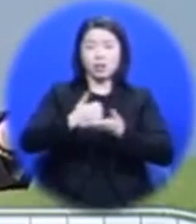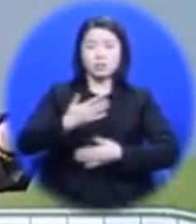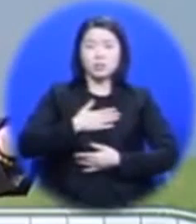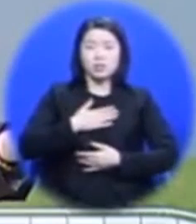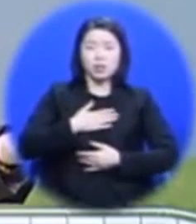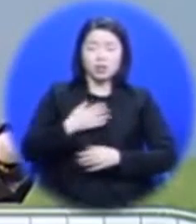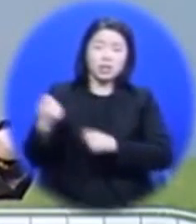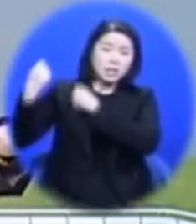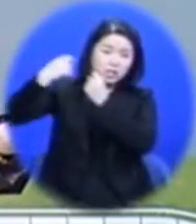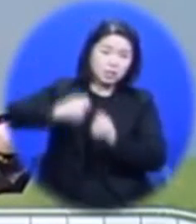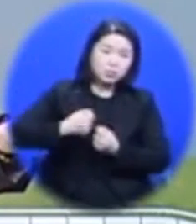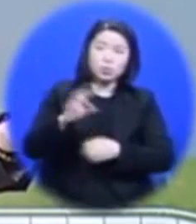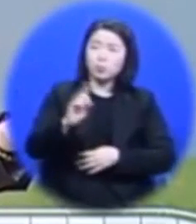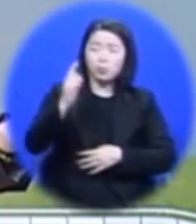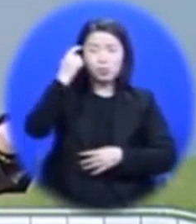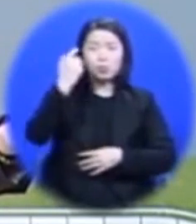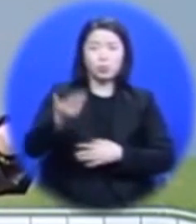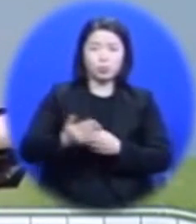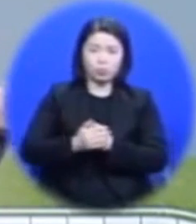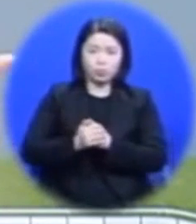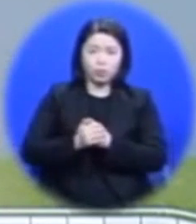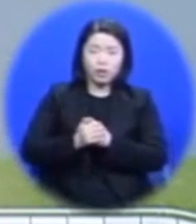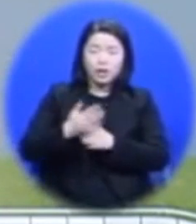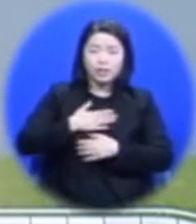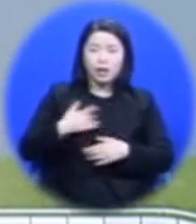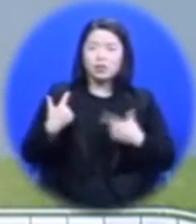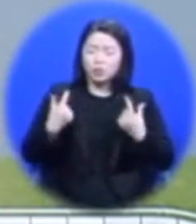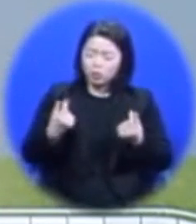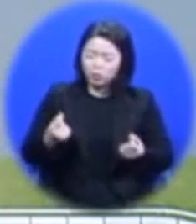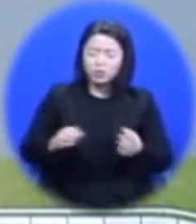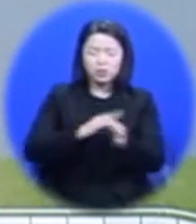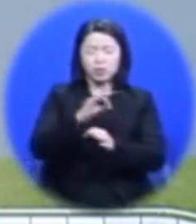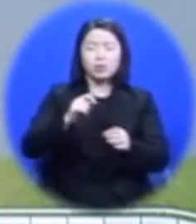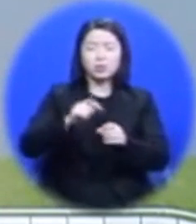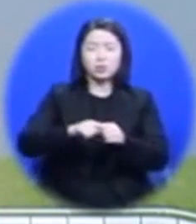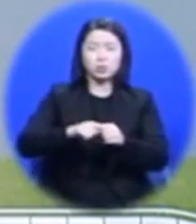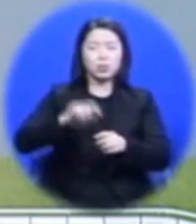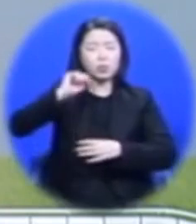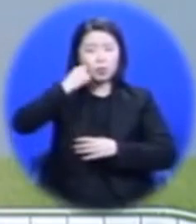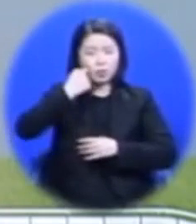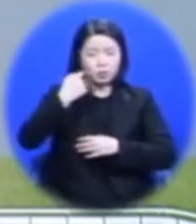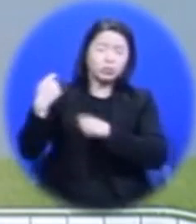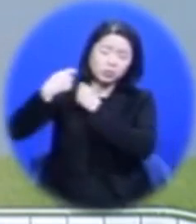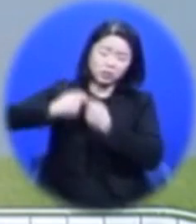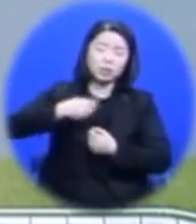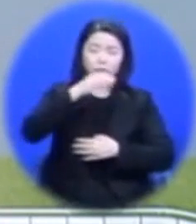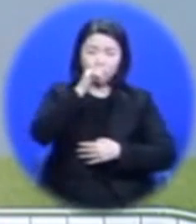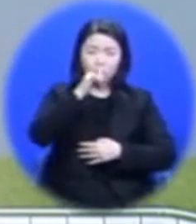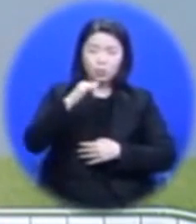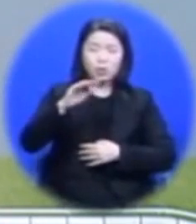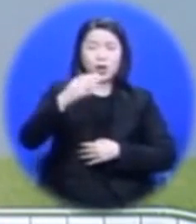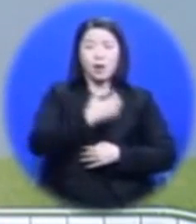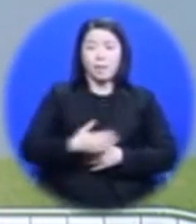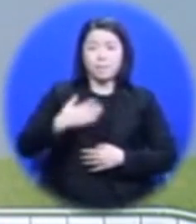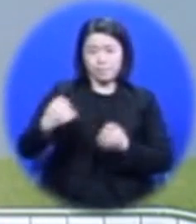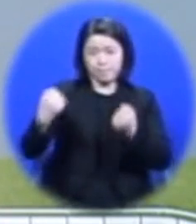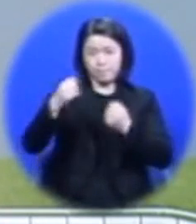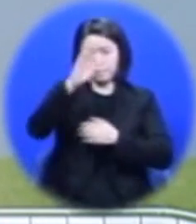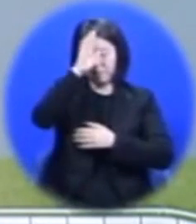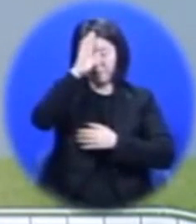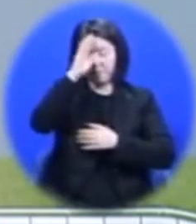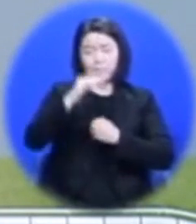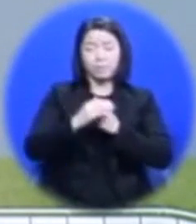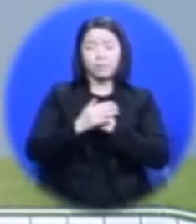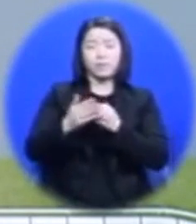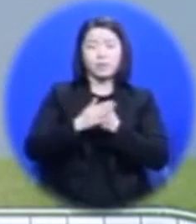짐을 짊어주는 게 뭐 있어? 나는 여전히 경제적으로 어려운 짐을 지고 있고 건강 때문에 나는 무거운 짐을 지고